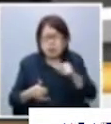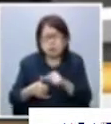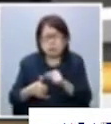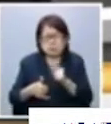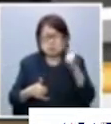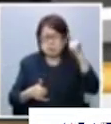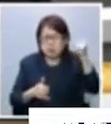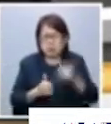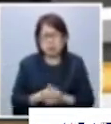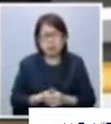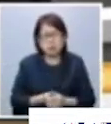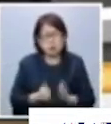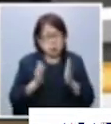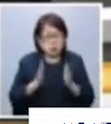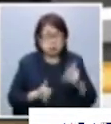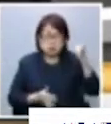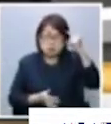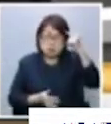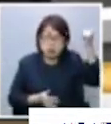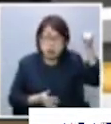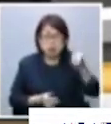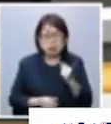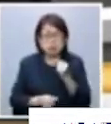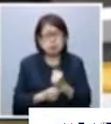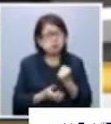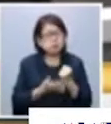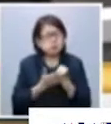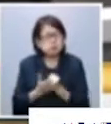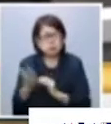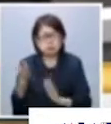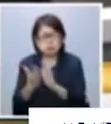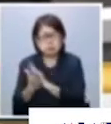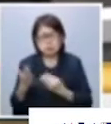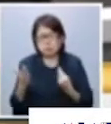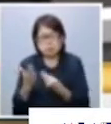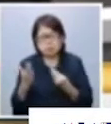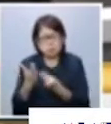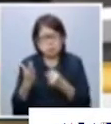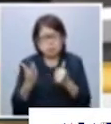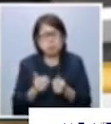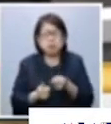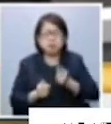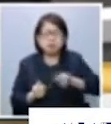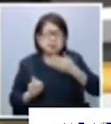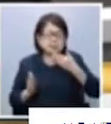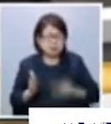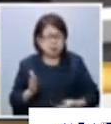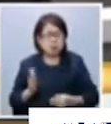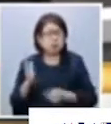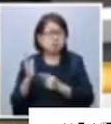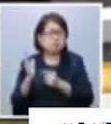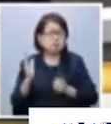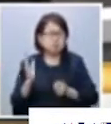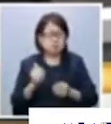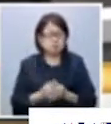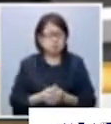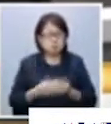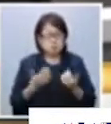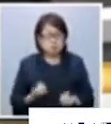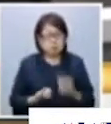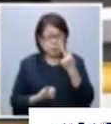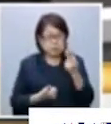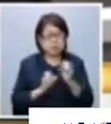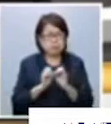ษฎีและคนสมองดีทำผลผลิตที่ดีให้กับประเทศชาติบ้านเมืองหลักเกณฑ์นี้ไม่เคยเปลี่ยนครับและวันนี้เองก็ยืนยันชัดเจนครับ